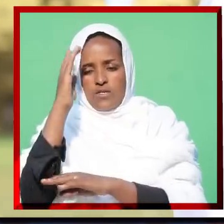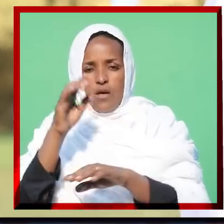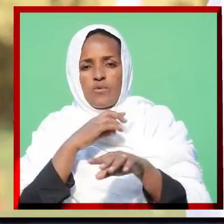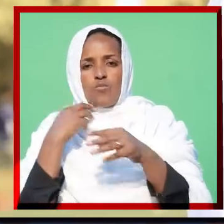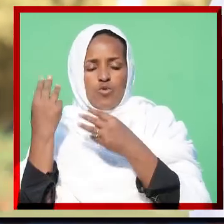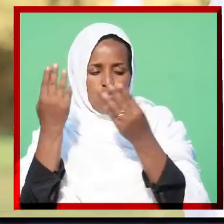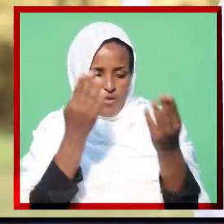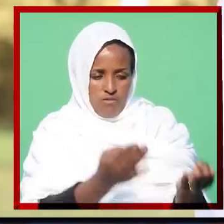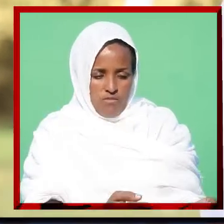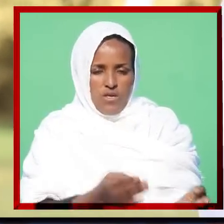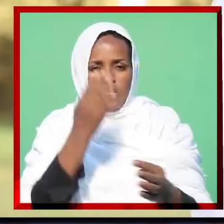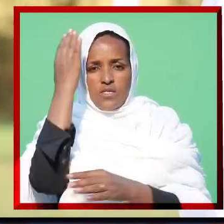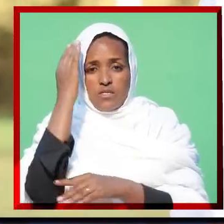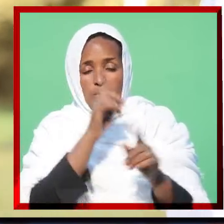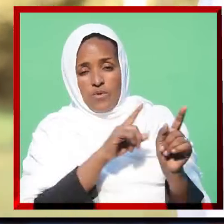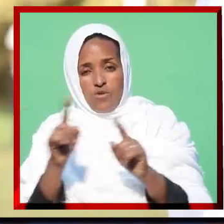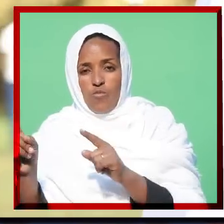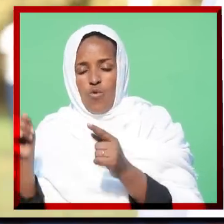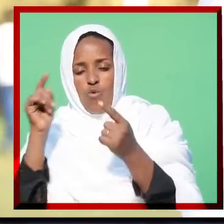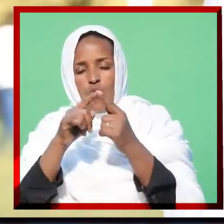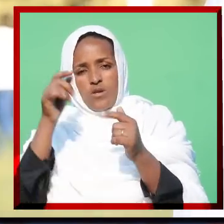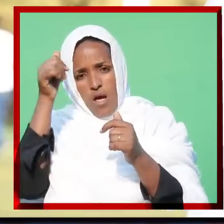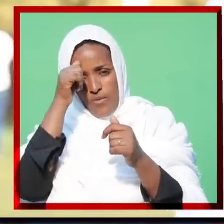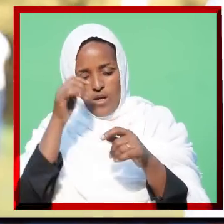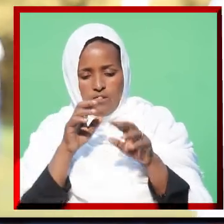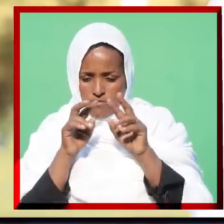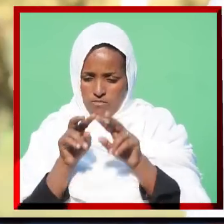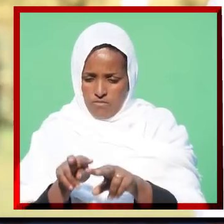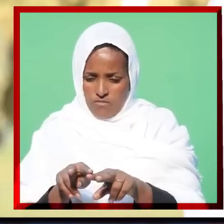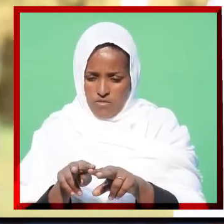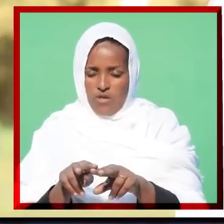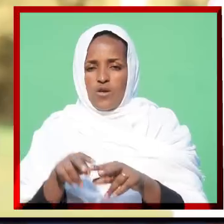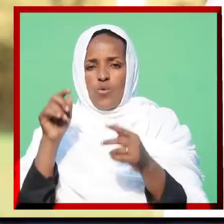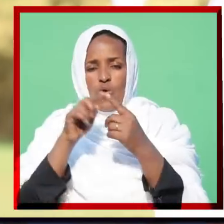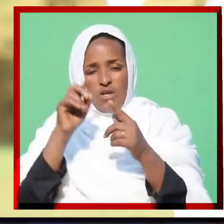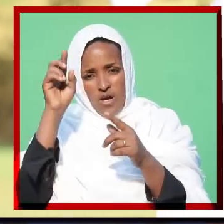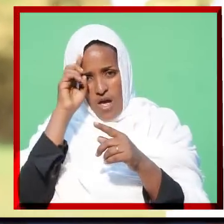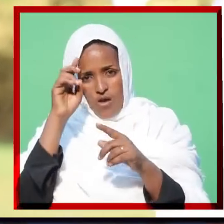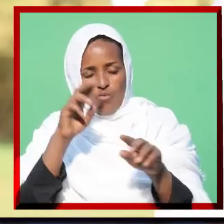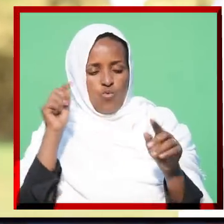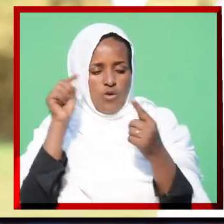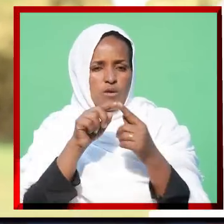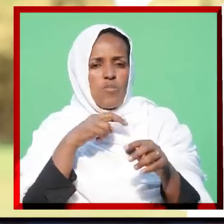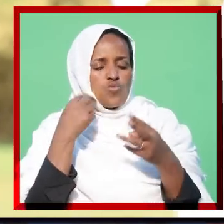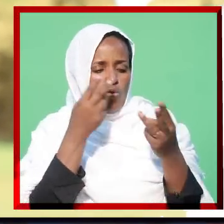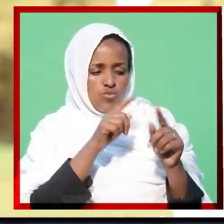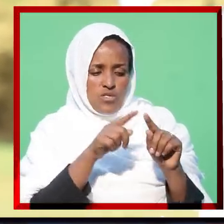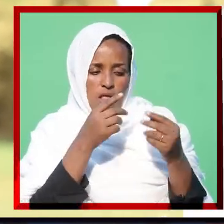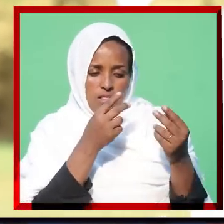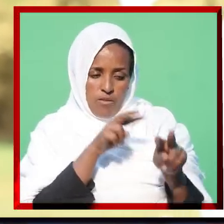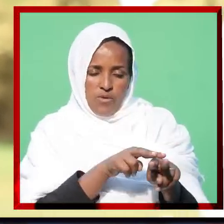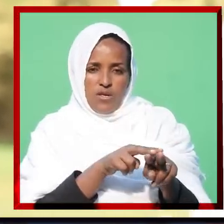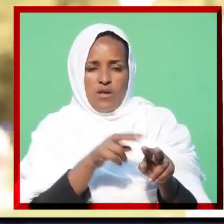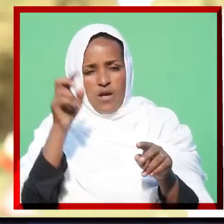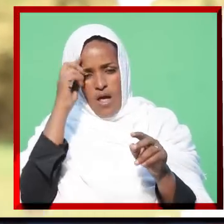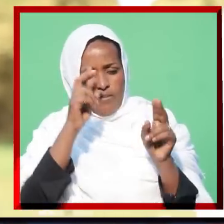مسوايتن هاك الربا اكزيابيرم ودا عبيلنا ودا مسوايتو تملكتا ودا كائننا ودا مسوايتو قنال تملكتا